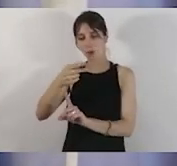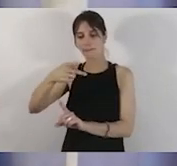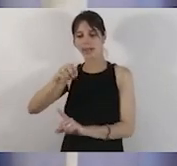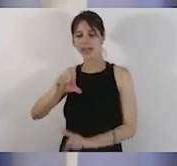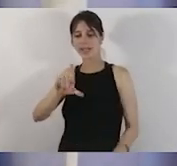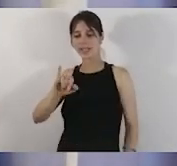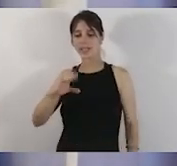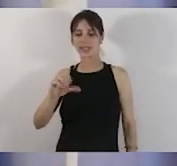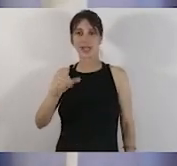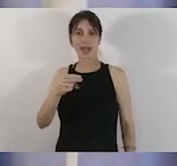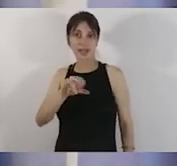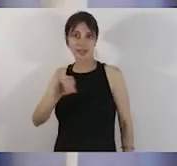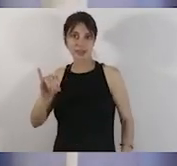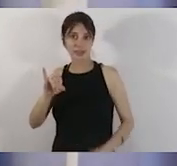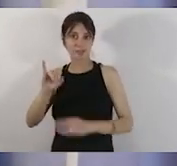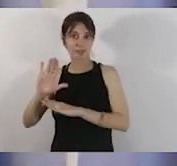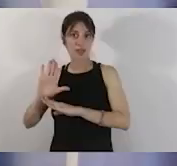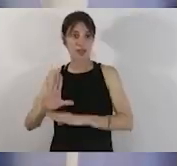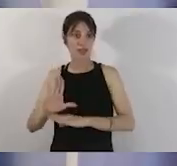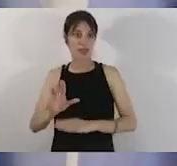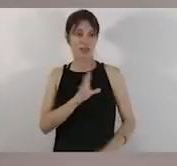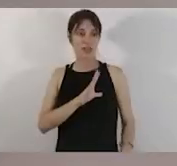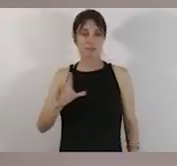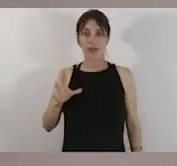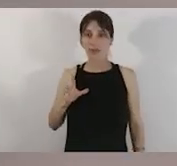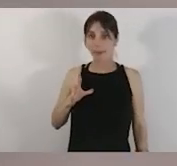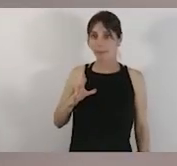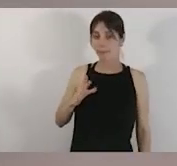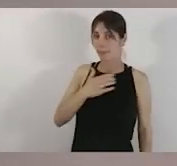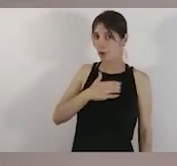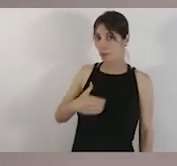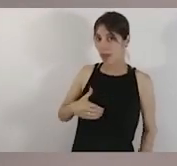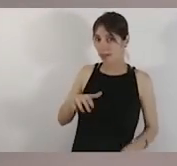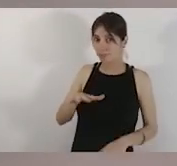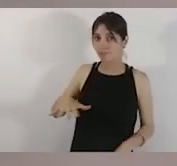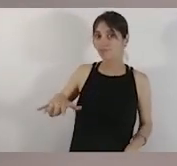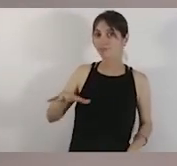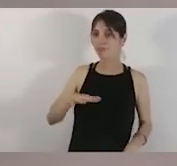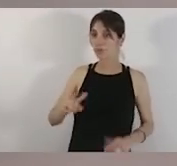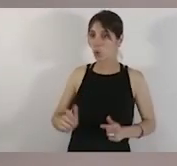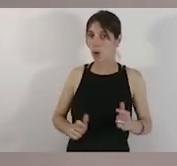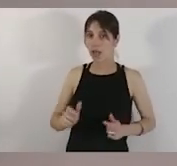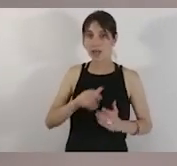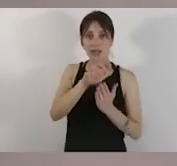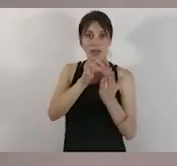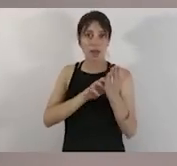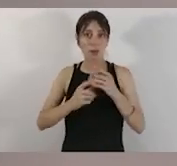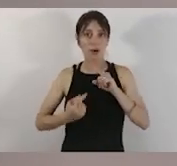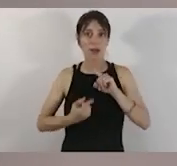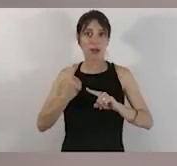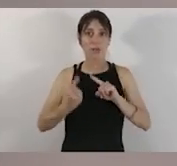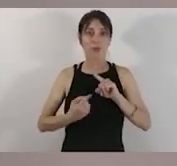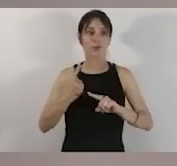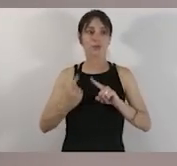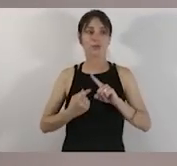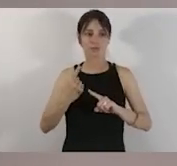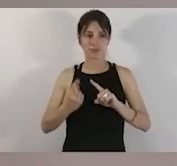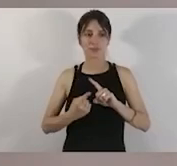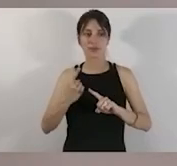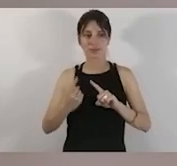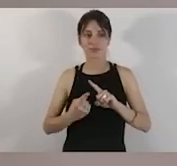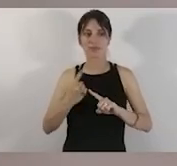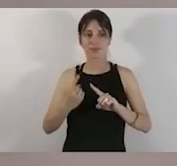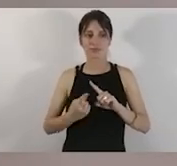Alors, Madame la maire, chers collègues, effectivement, c'est un rapport important pour la sécurité de nos quartiers, notamment